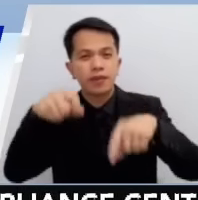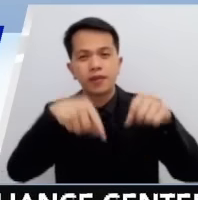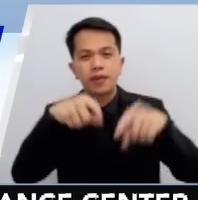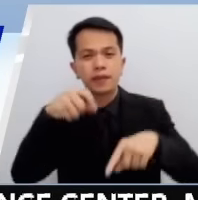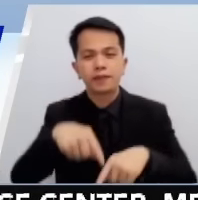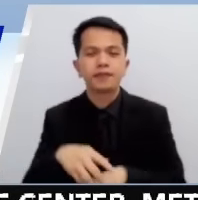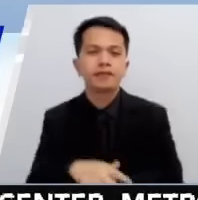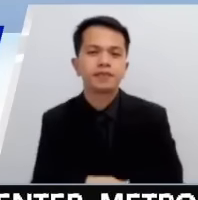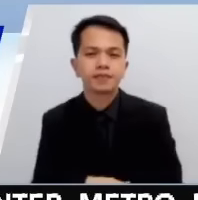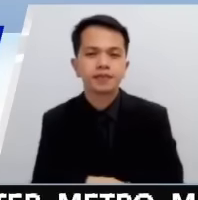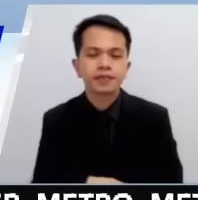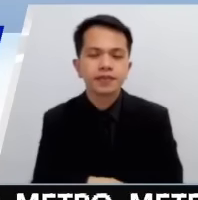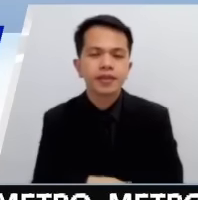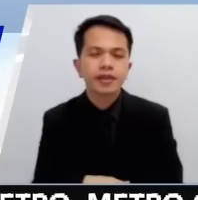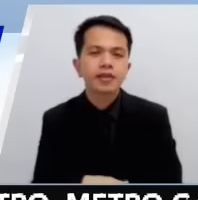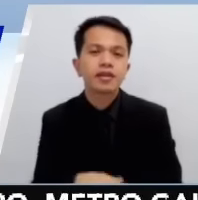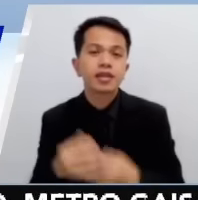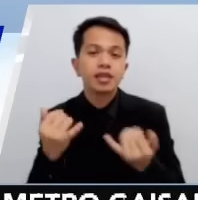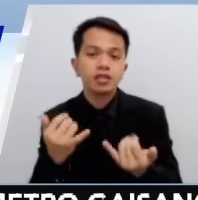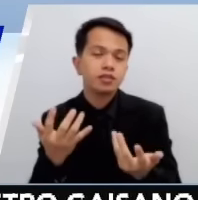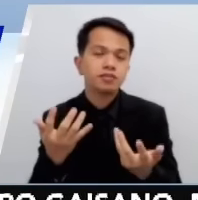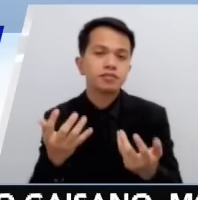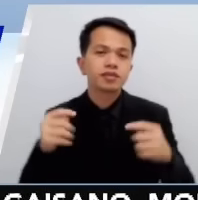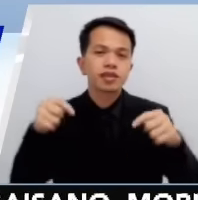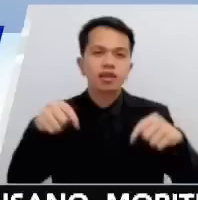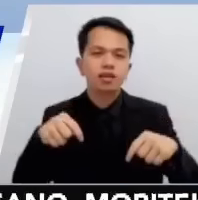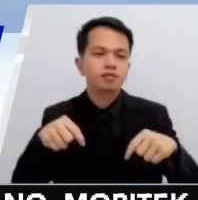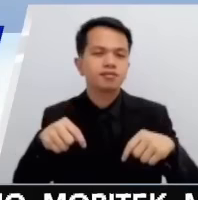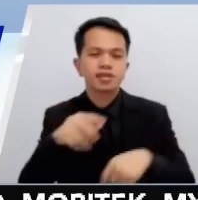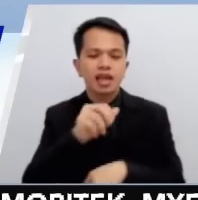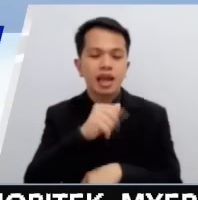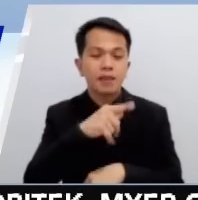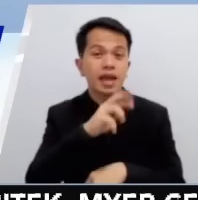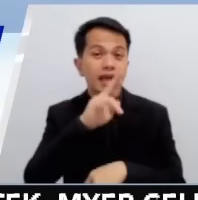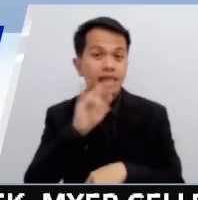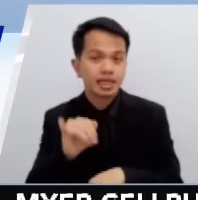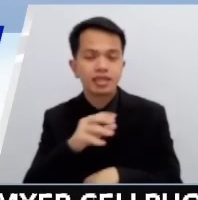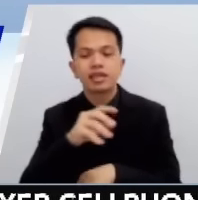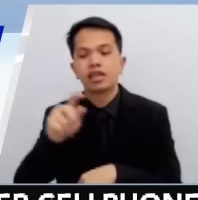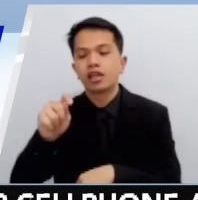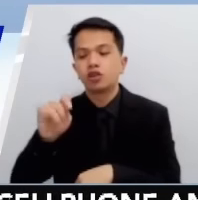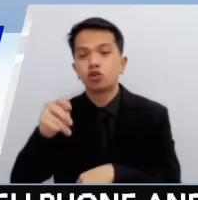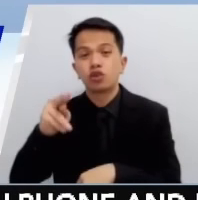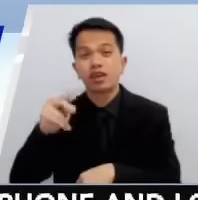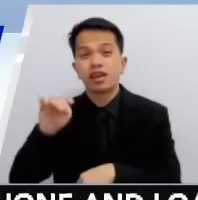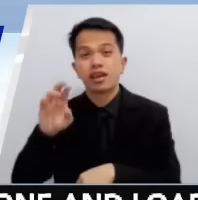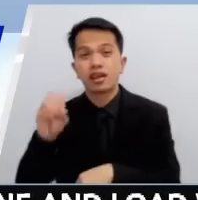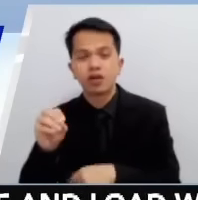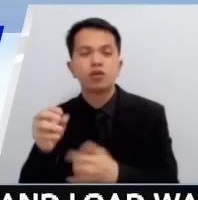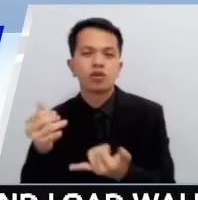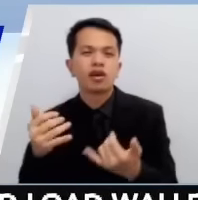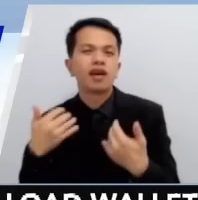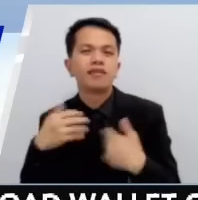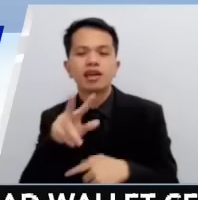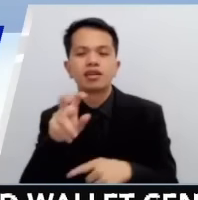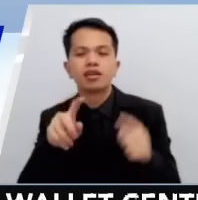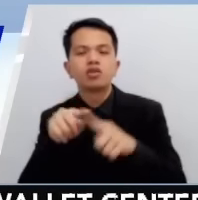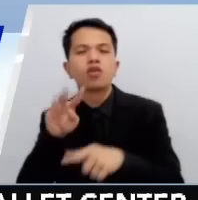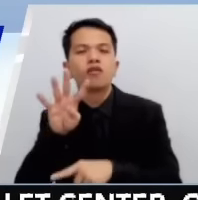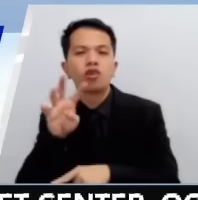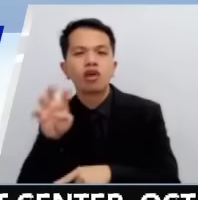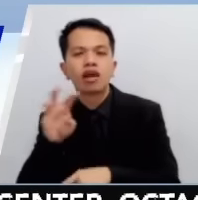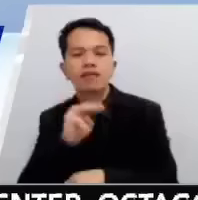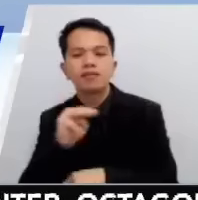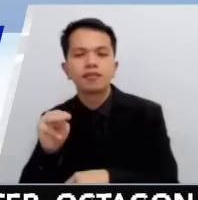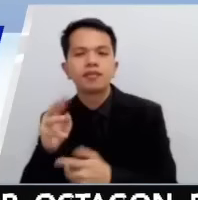ito So may mga instance na po dito sa may apari at dito po sa may tugig araw na umabot na po ng 300 to 400 mm po ang